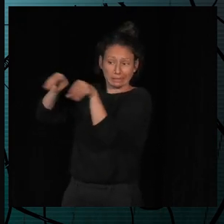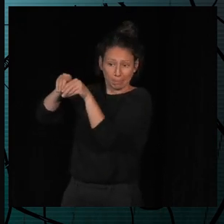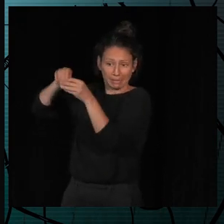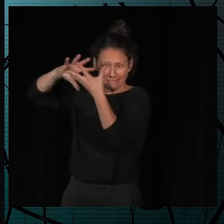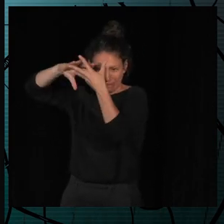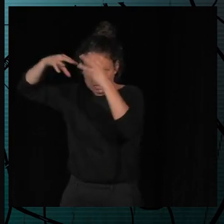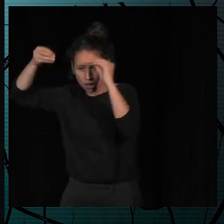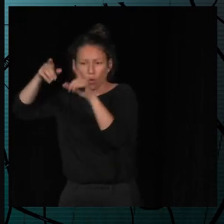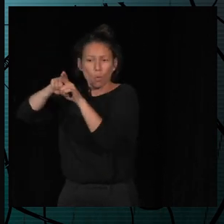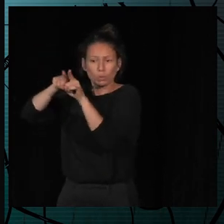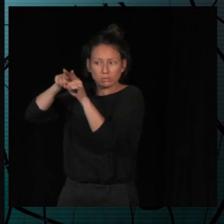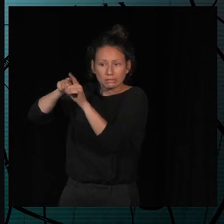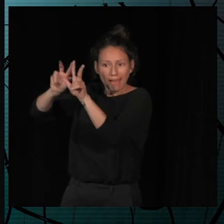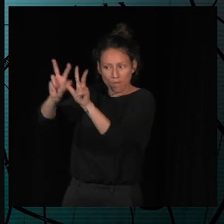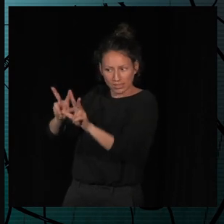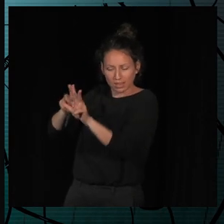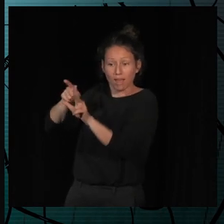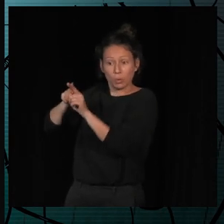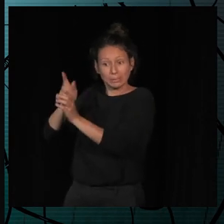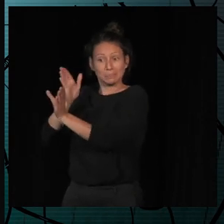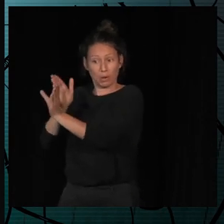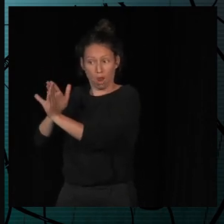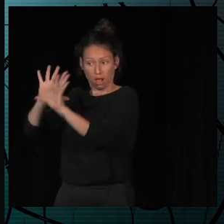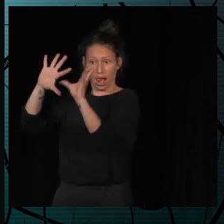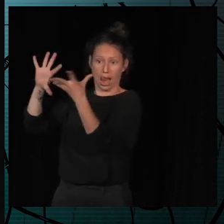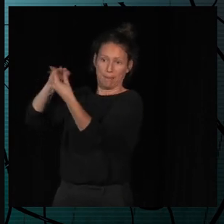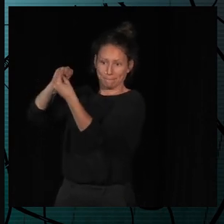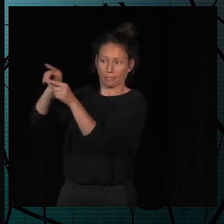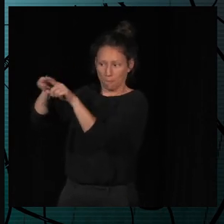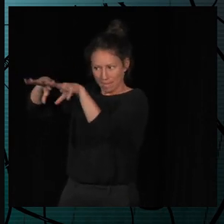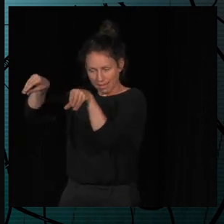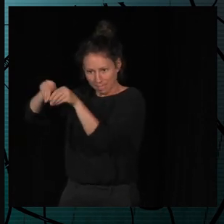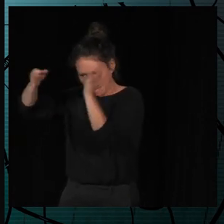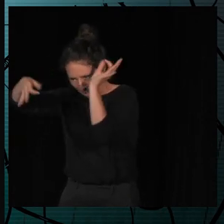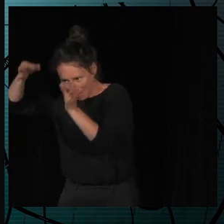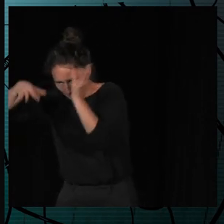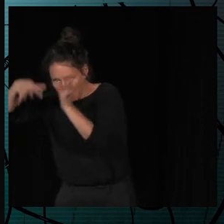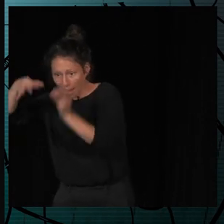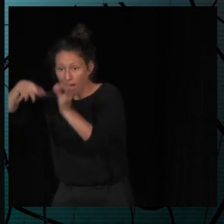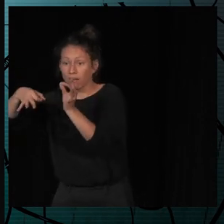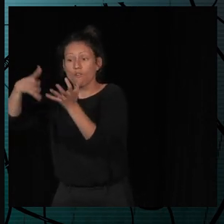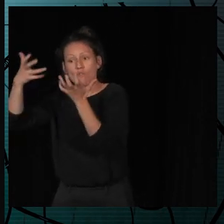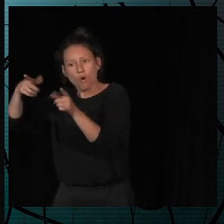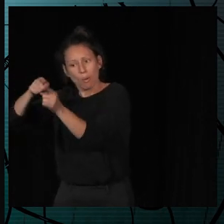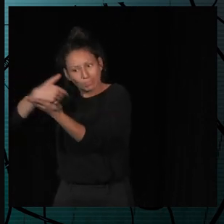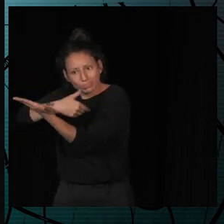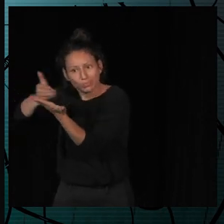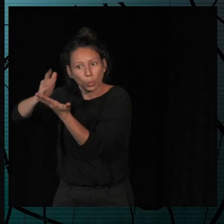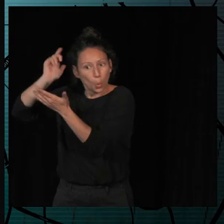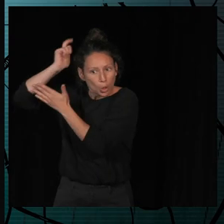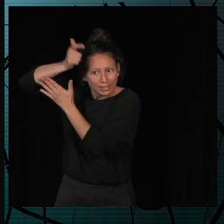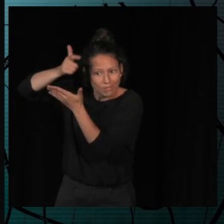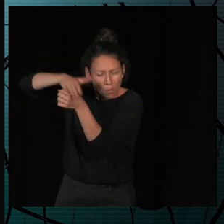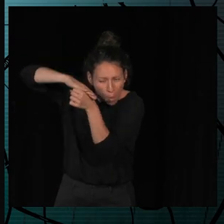aussi par des psychologues de telle façon que tous les biiais cognitifs connus il soi exploités alors qu'avant fortnite les B cognitif é